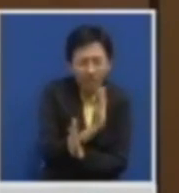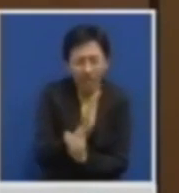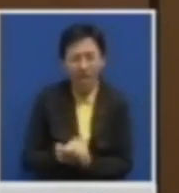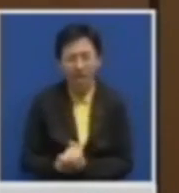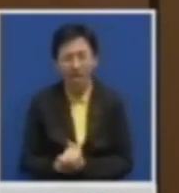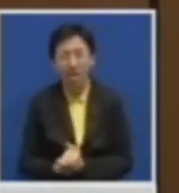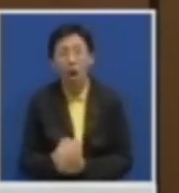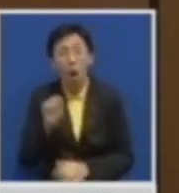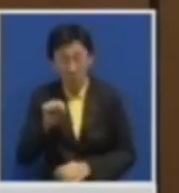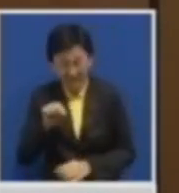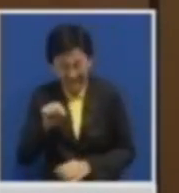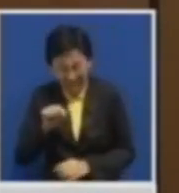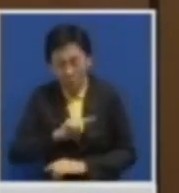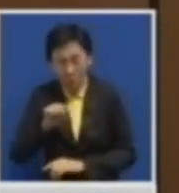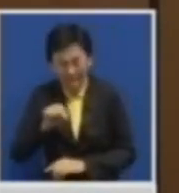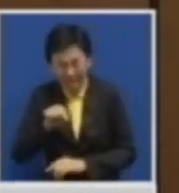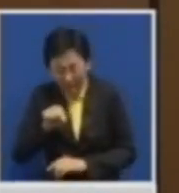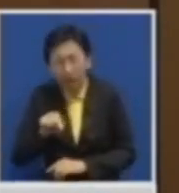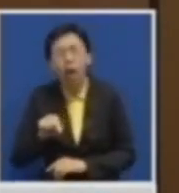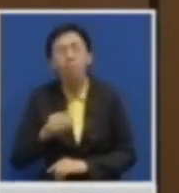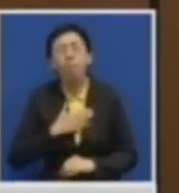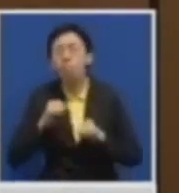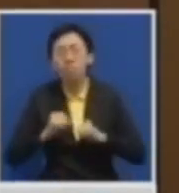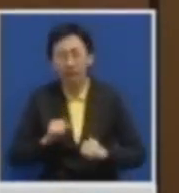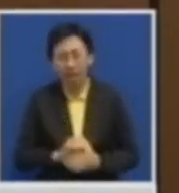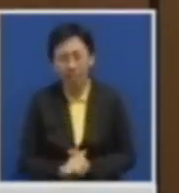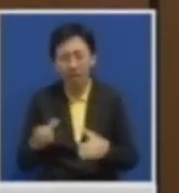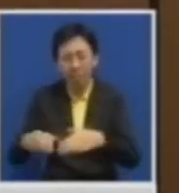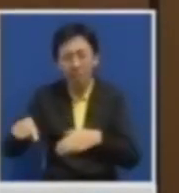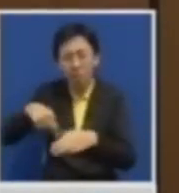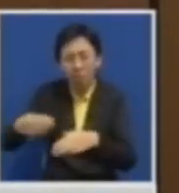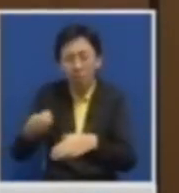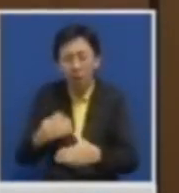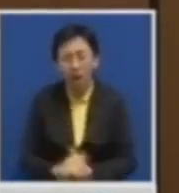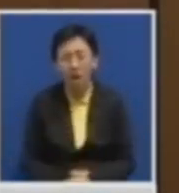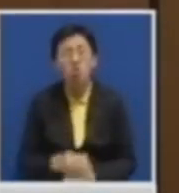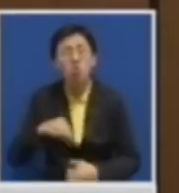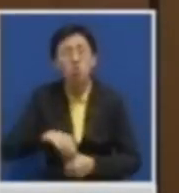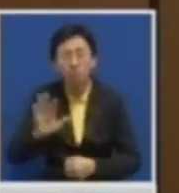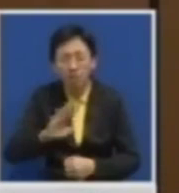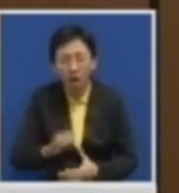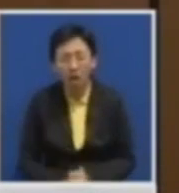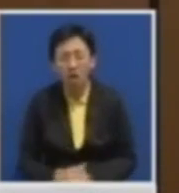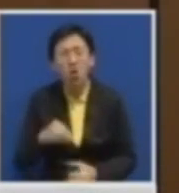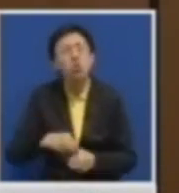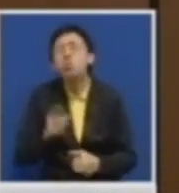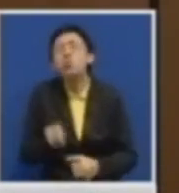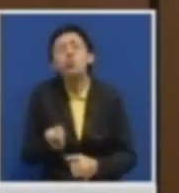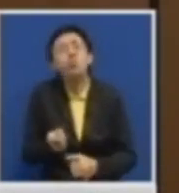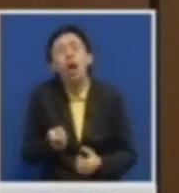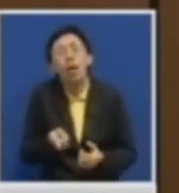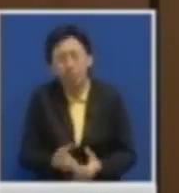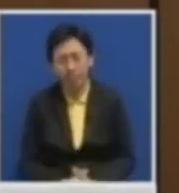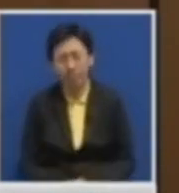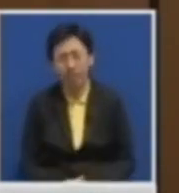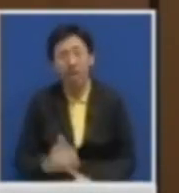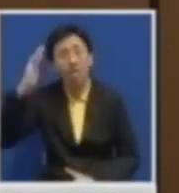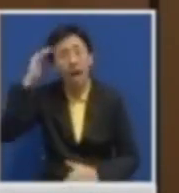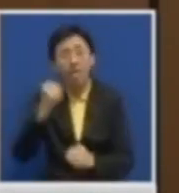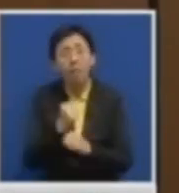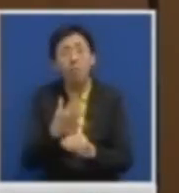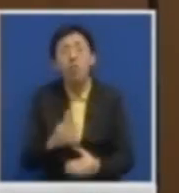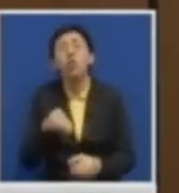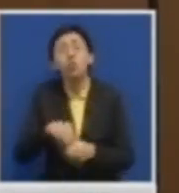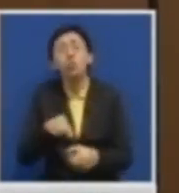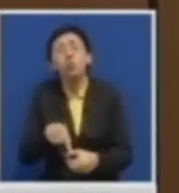วันนั้นเท่านั้นเองนะที่คนของท่านบางพวกบอกก็ไม่ต้องอยู่กันแบบนี้ถ้าทหารไม่ออกมาทำงานก็